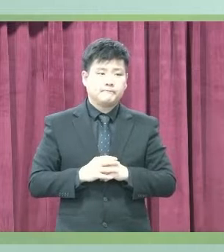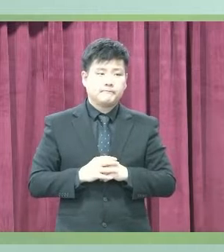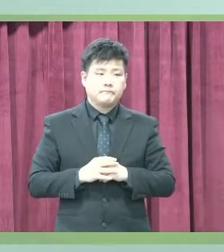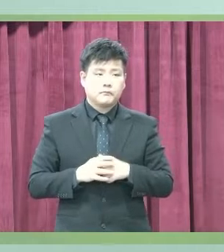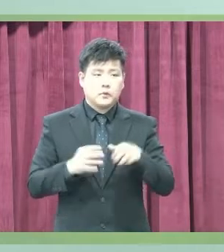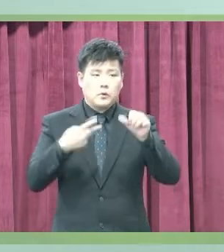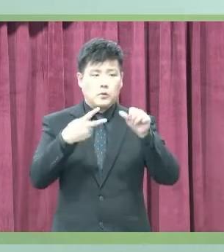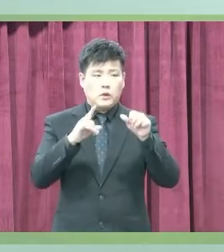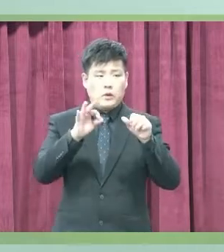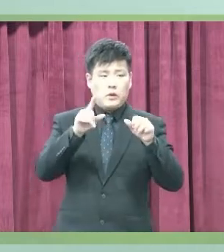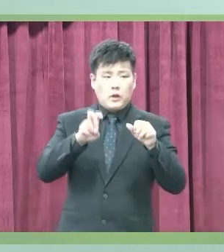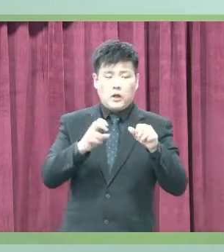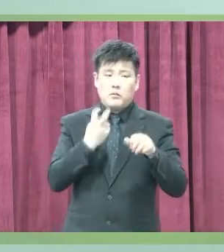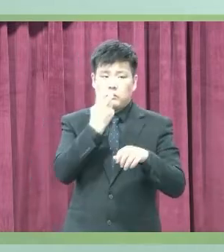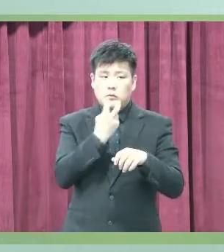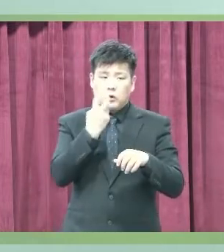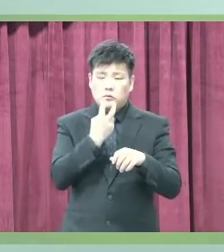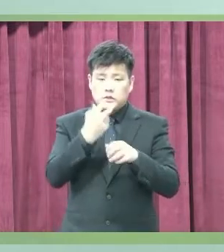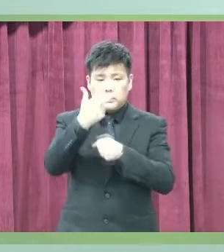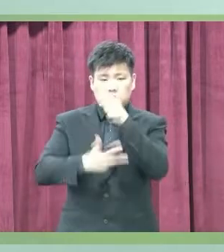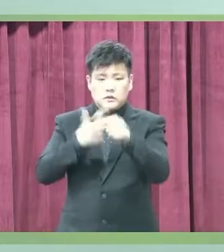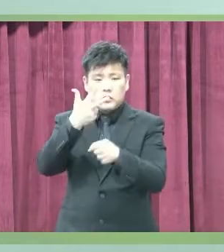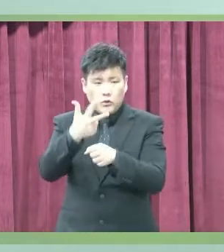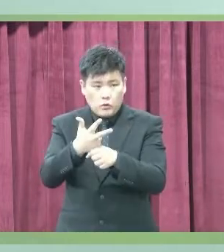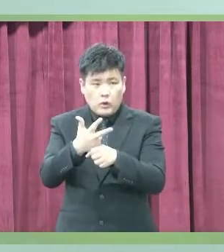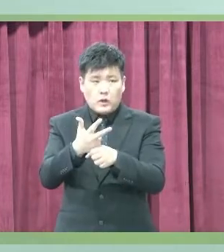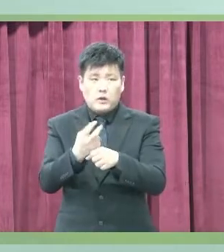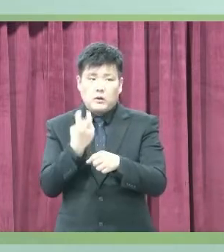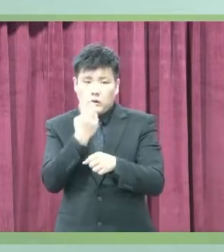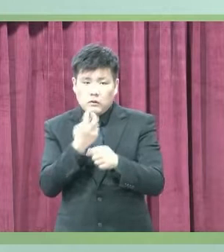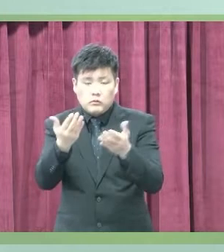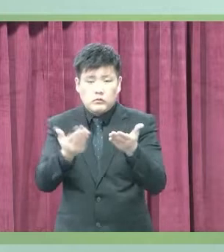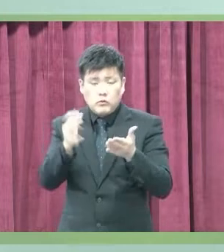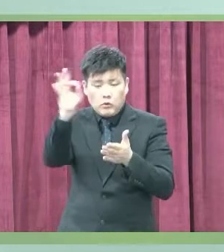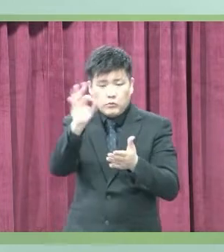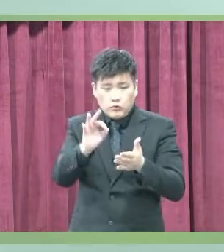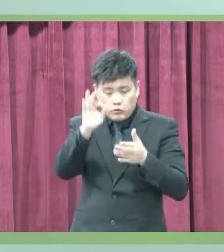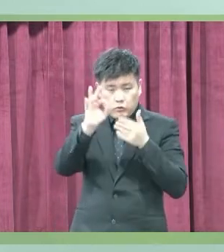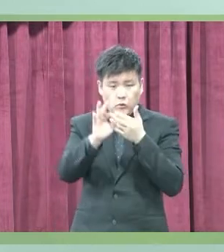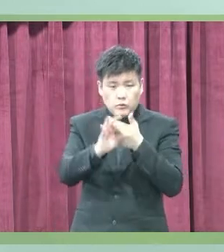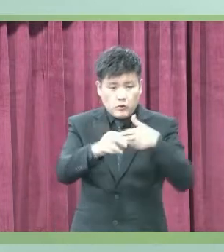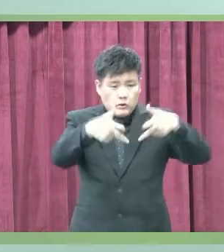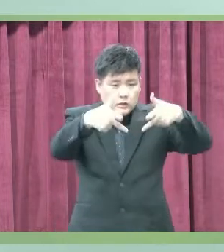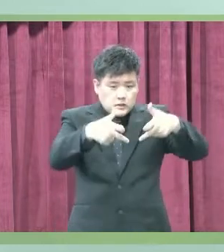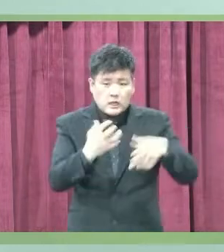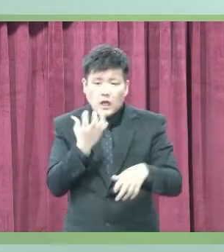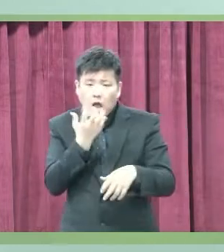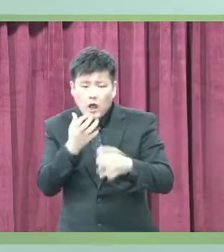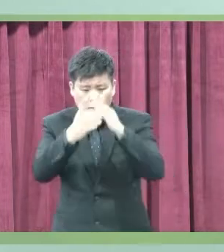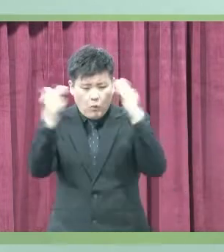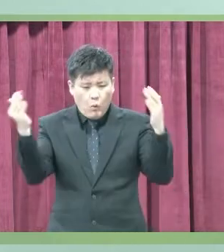5대 암검진 그 7년간의 수검률의 그 7년간의 추이는 장애인과 비장애인 모두